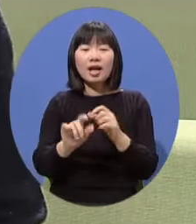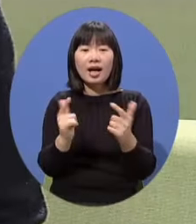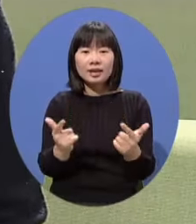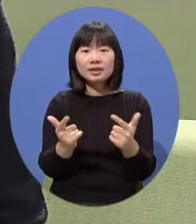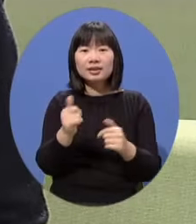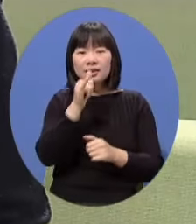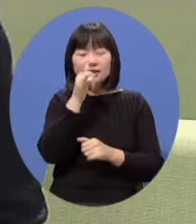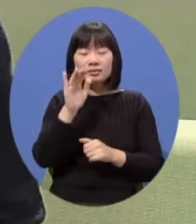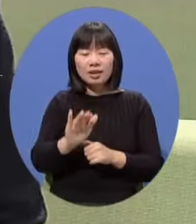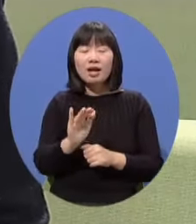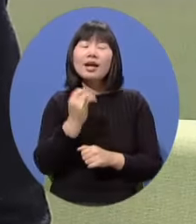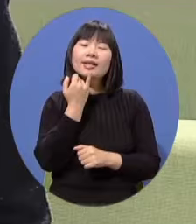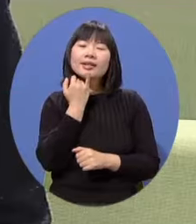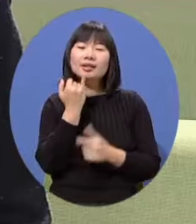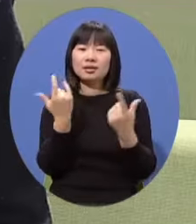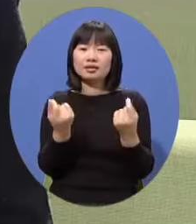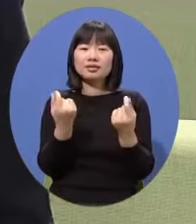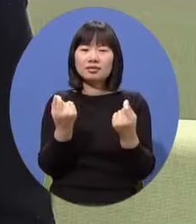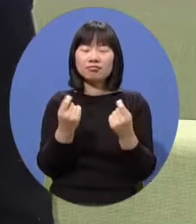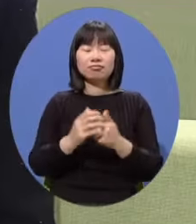해도 괜찮은 거.